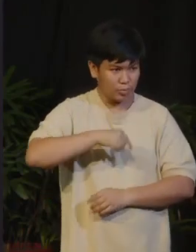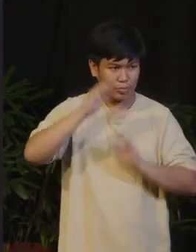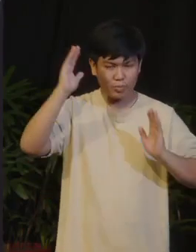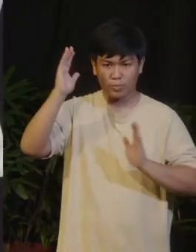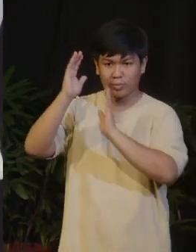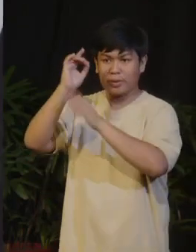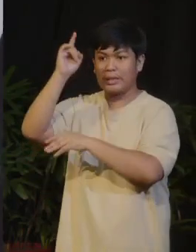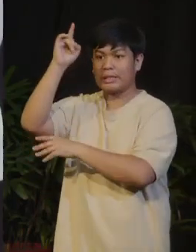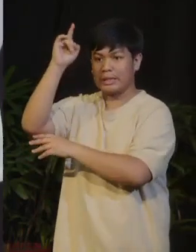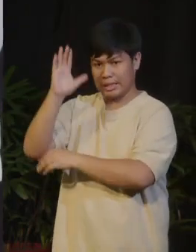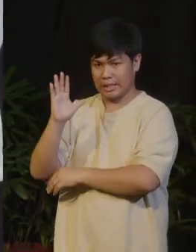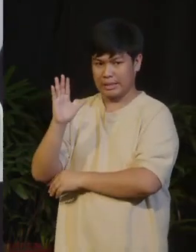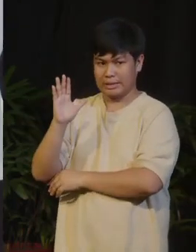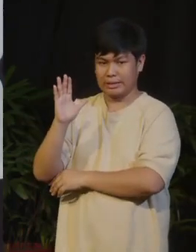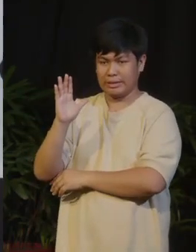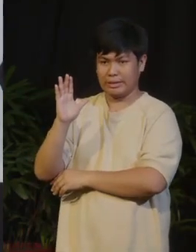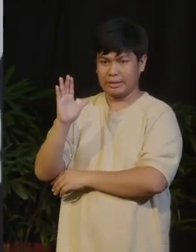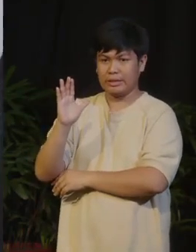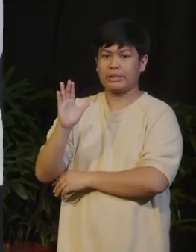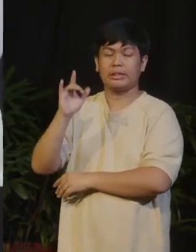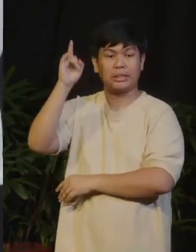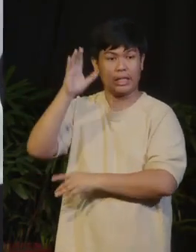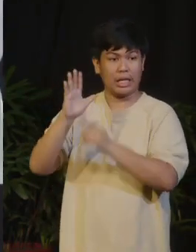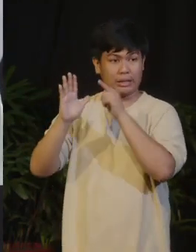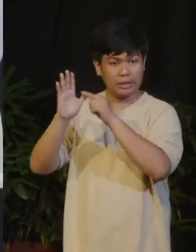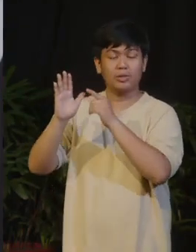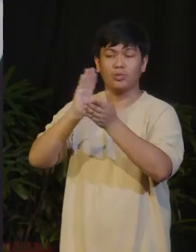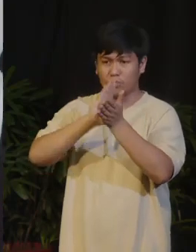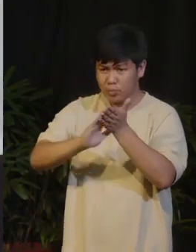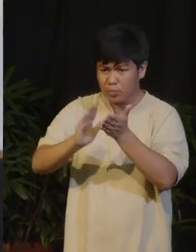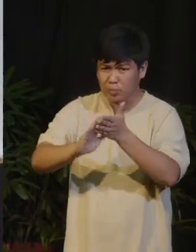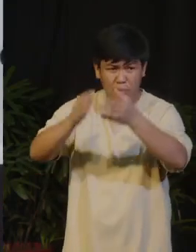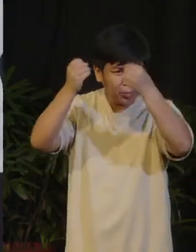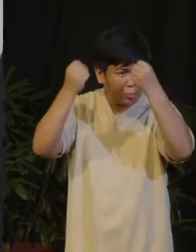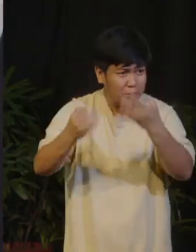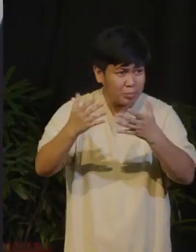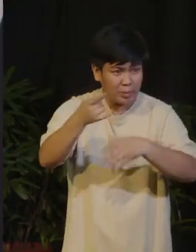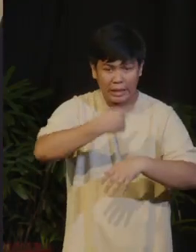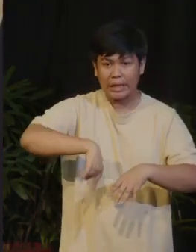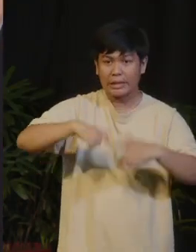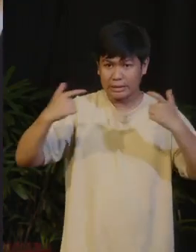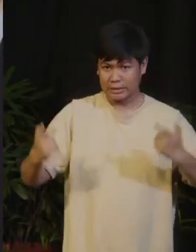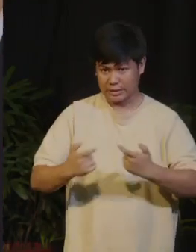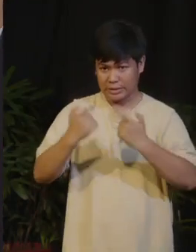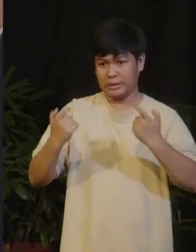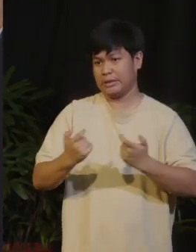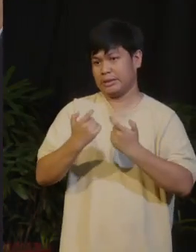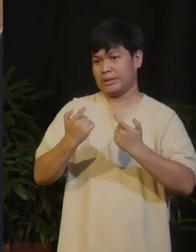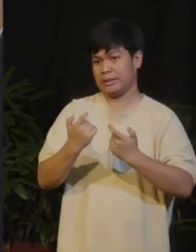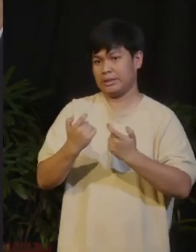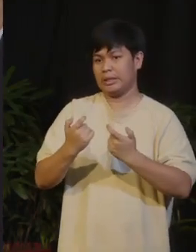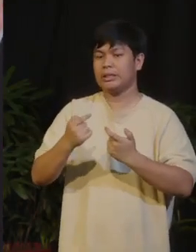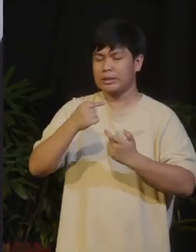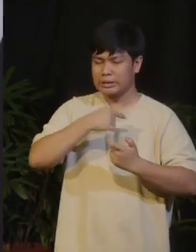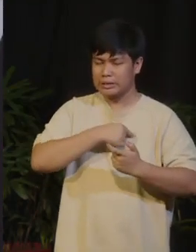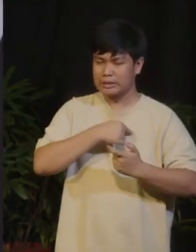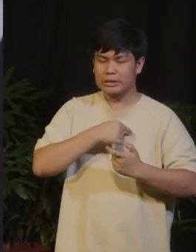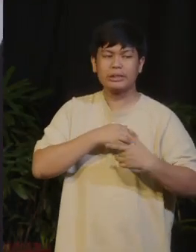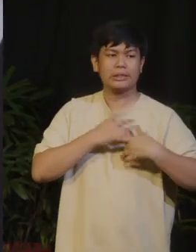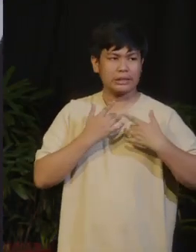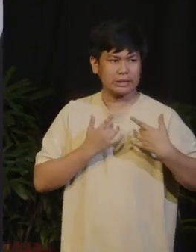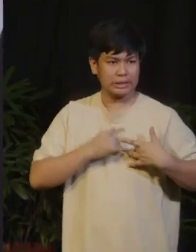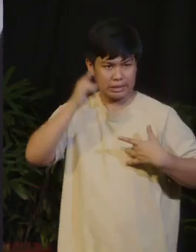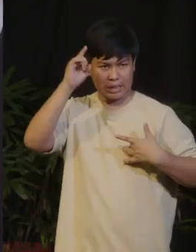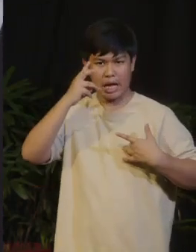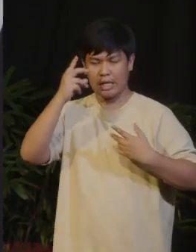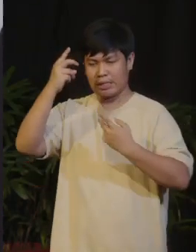sa Kanya na nagpatawad ng milyong-milyong kasalanan natin sa Kanya. At sa ating pagharap